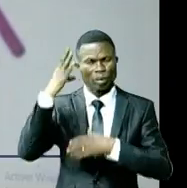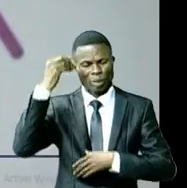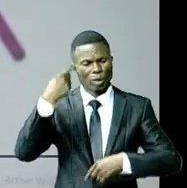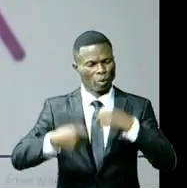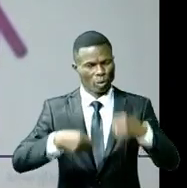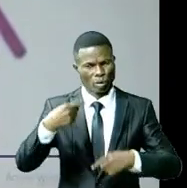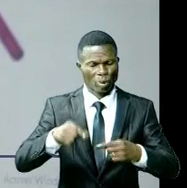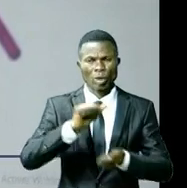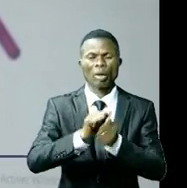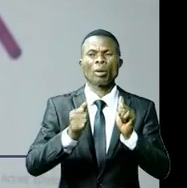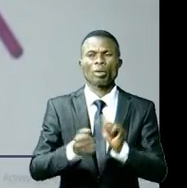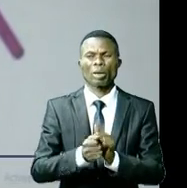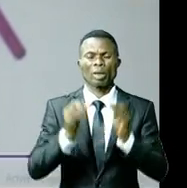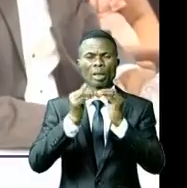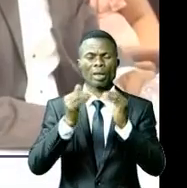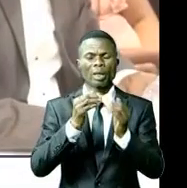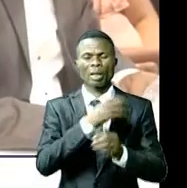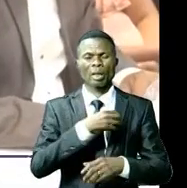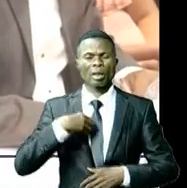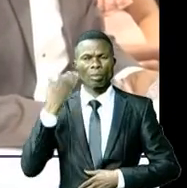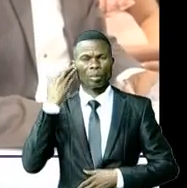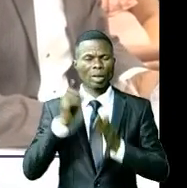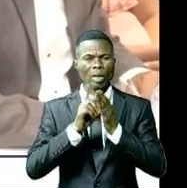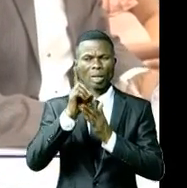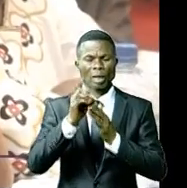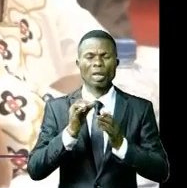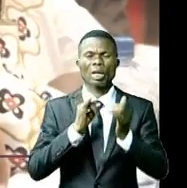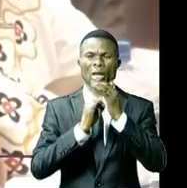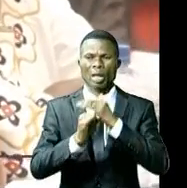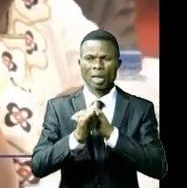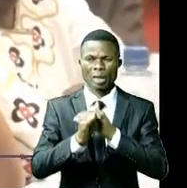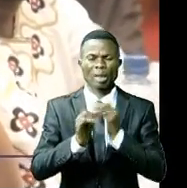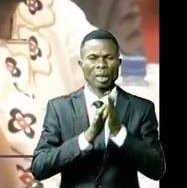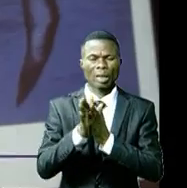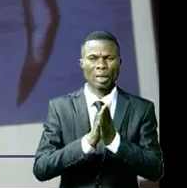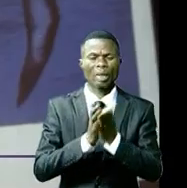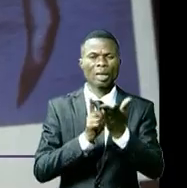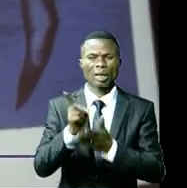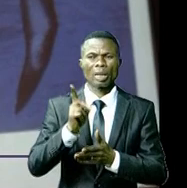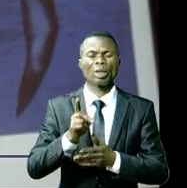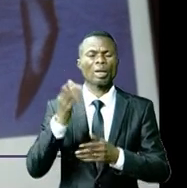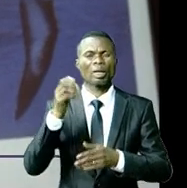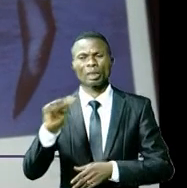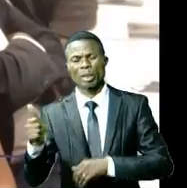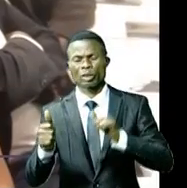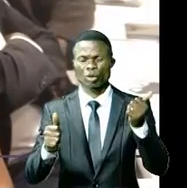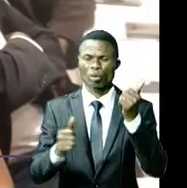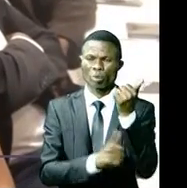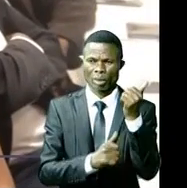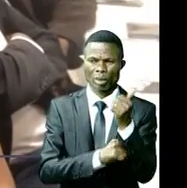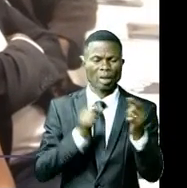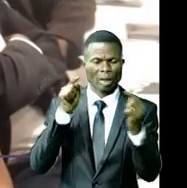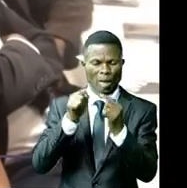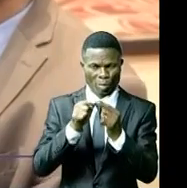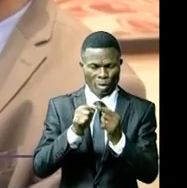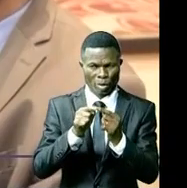discuter sur l'égalité des genres, pour le développement intégral qui prend en compte le droit des uns et des autres. C'est tout l'objectif